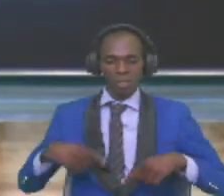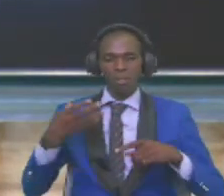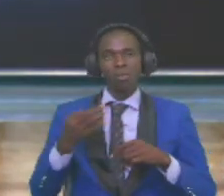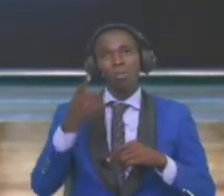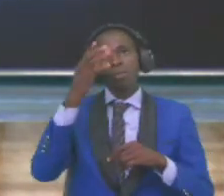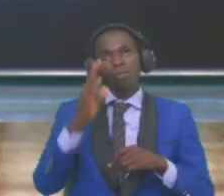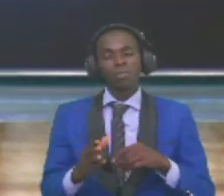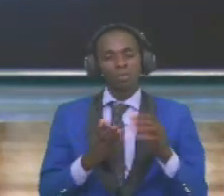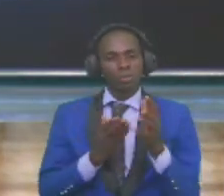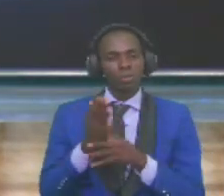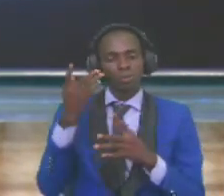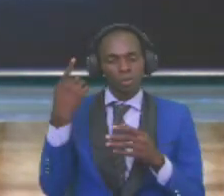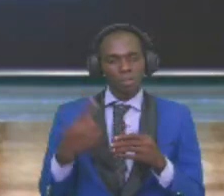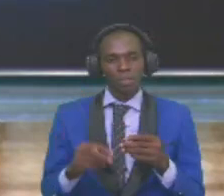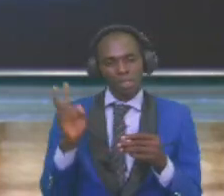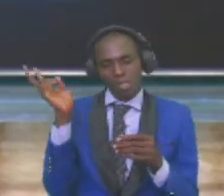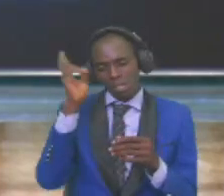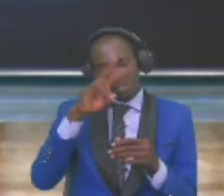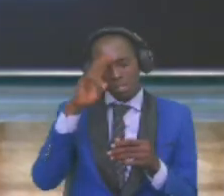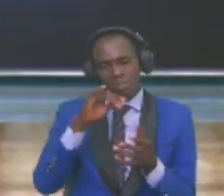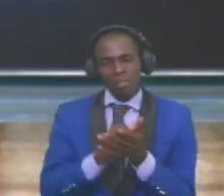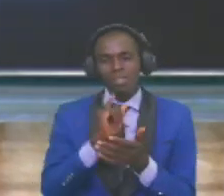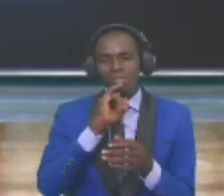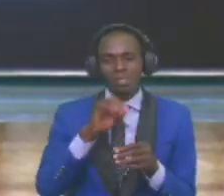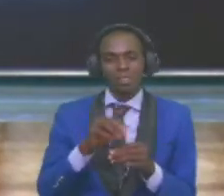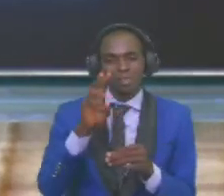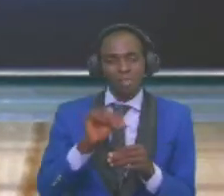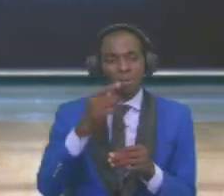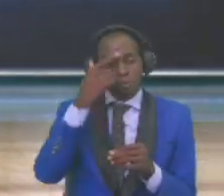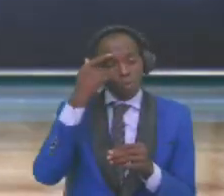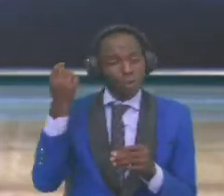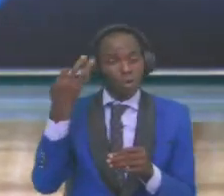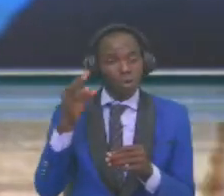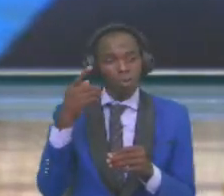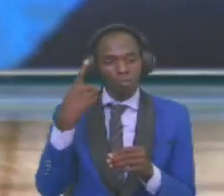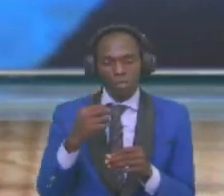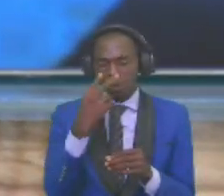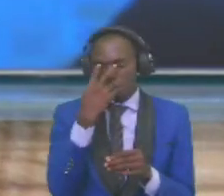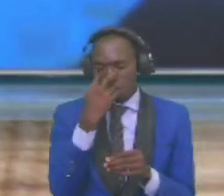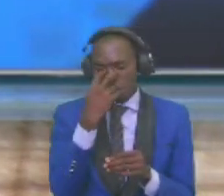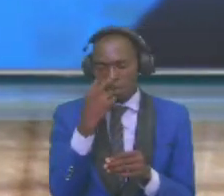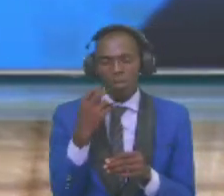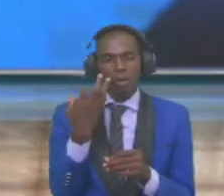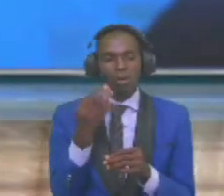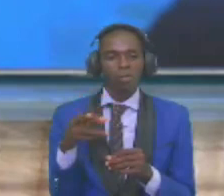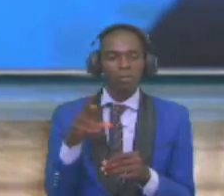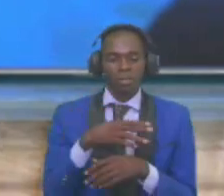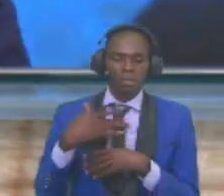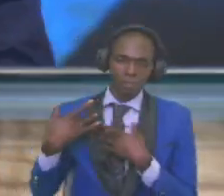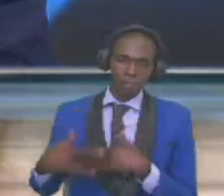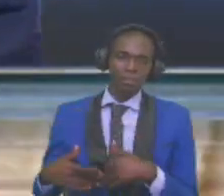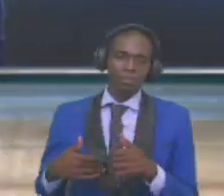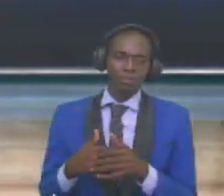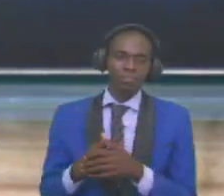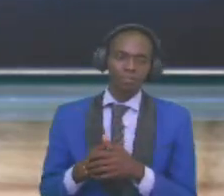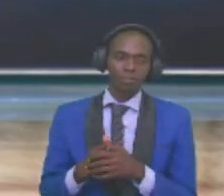dieu à cause de l'ignorance il ya en eux à cause de l'indus issement de